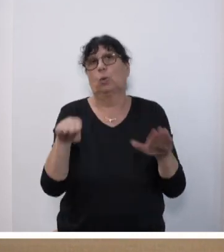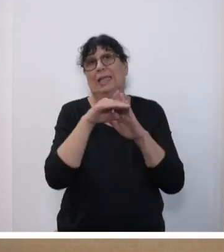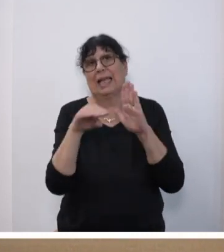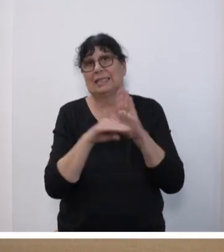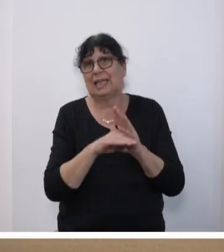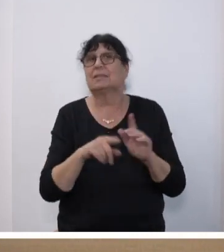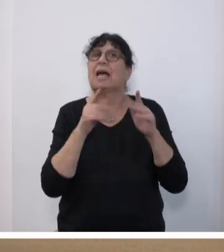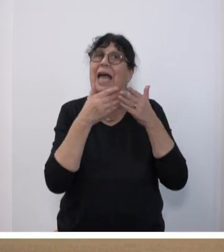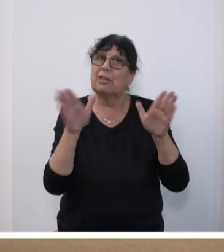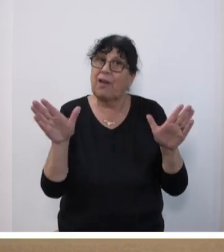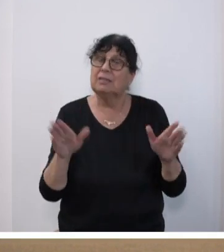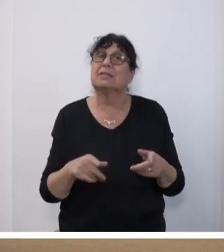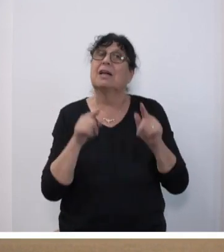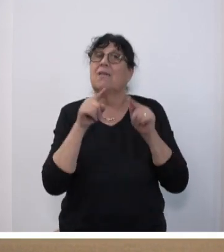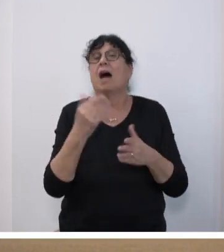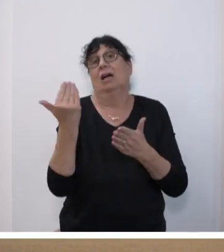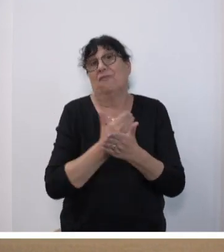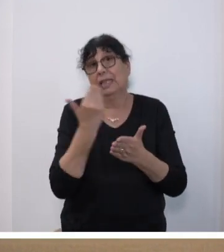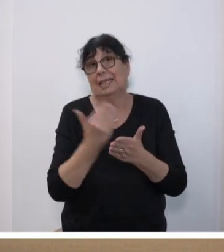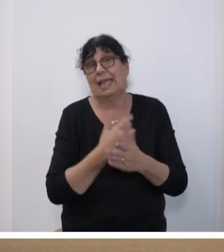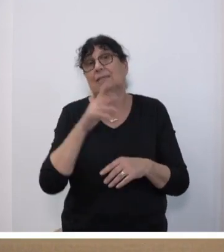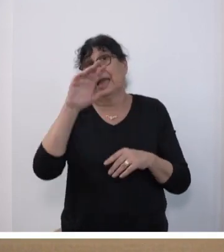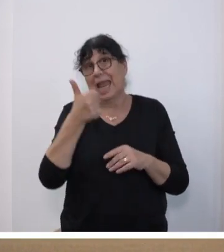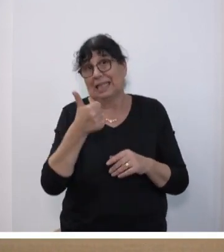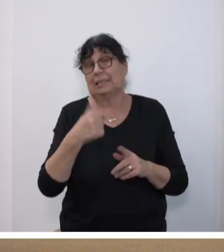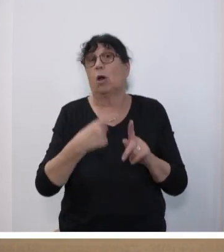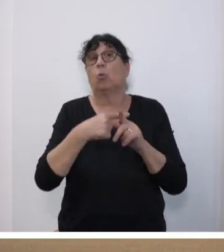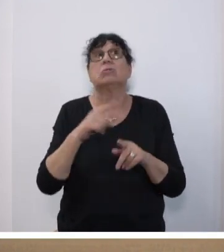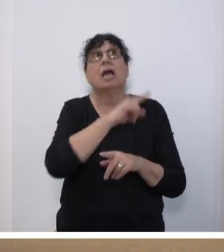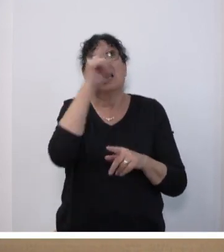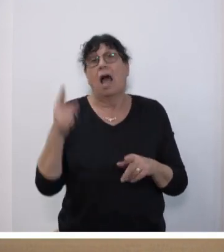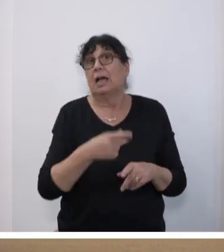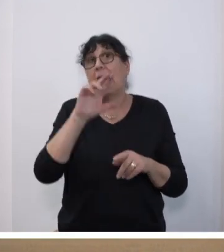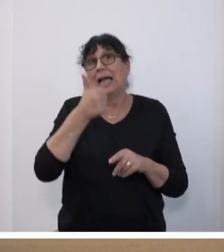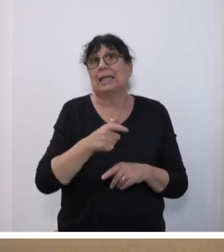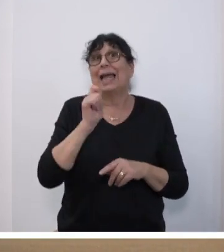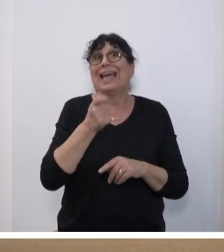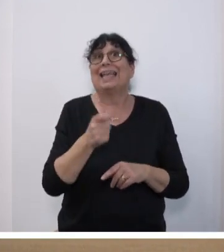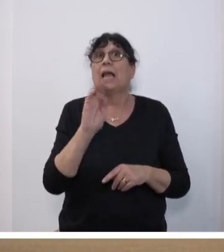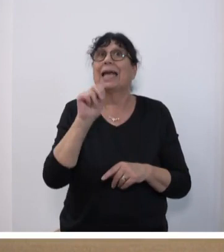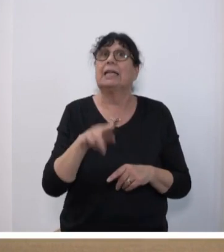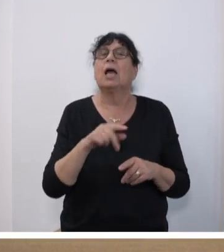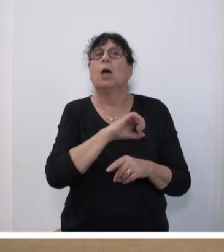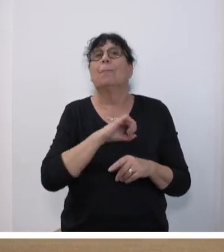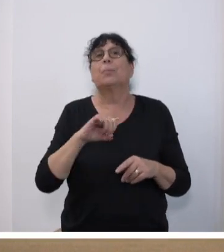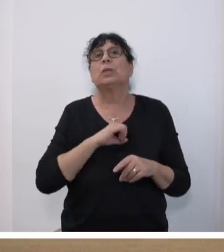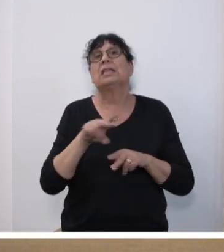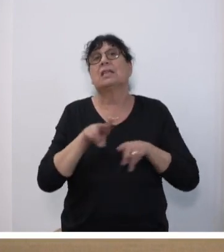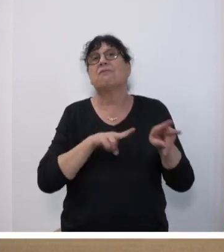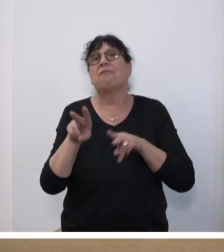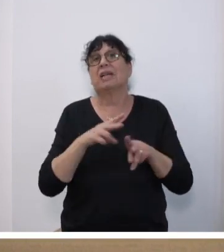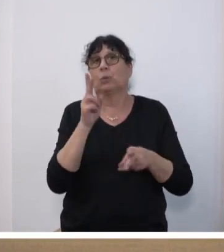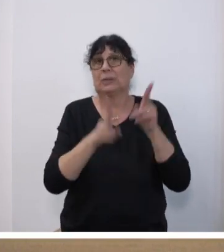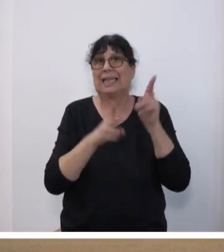entfaltete, das war vor allem der Verdienst der ersten und auch lange einzigen Richterin des Bundesverfassungsgerichtes, Erna Schäffler. Auch